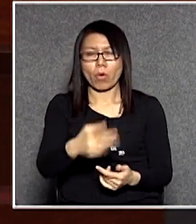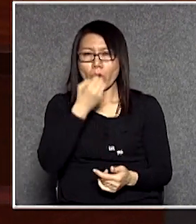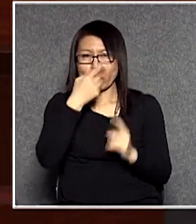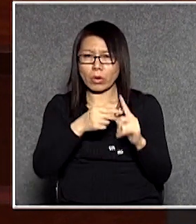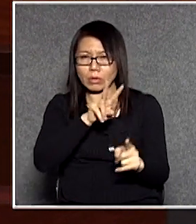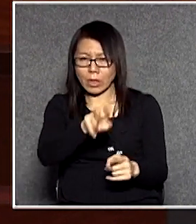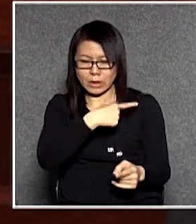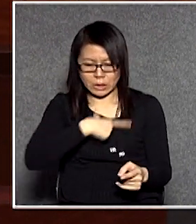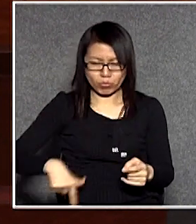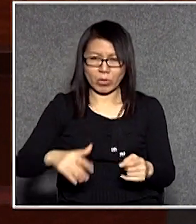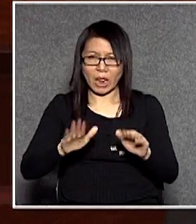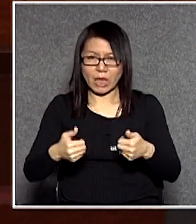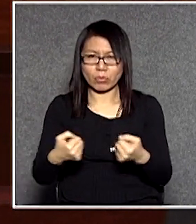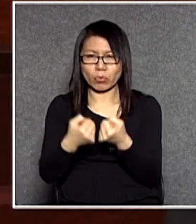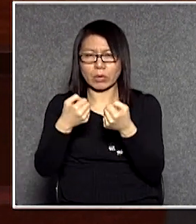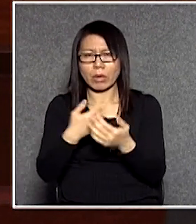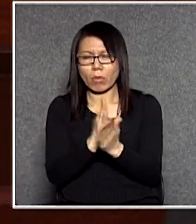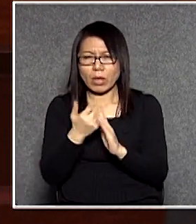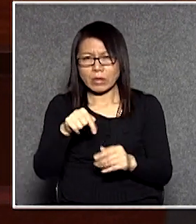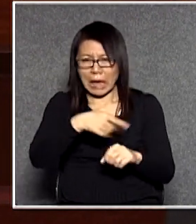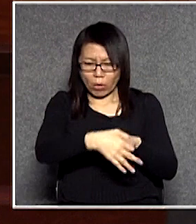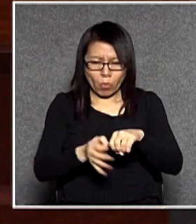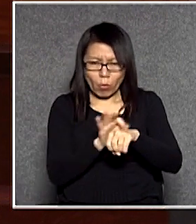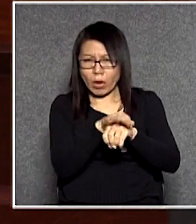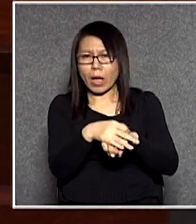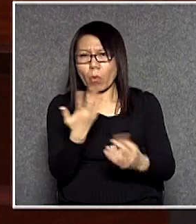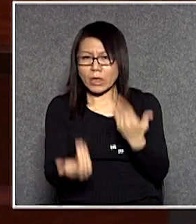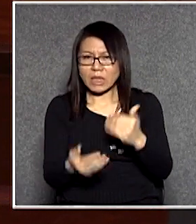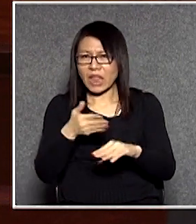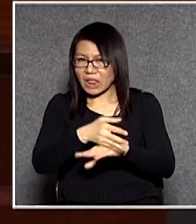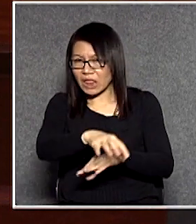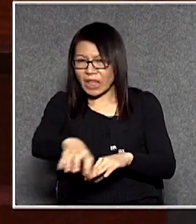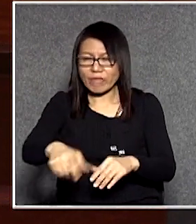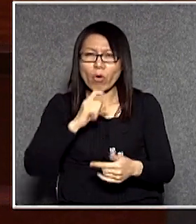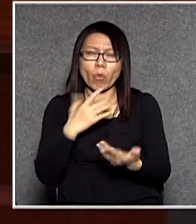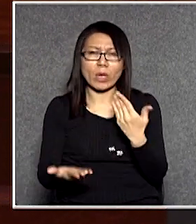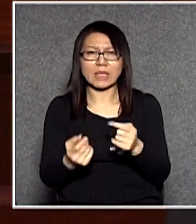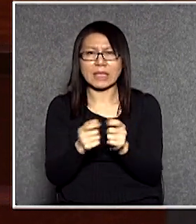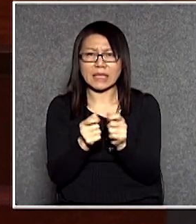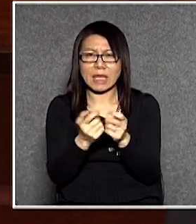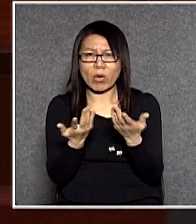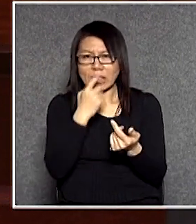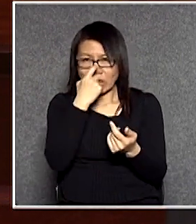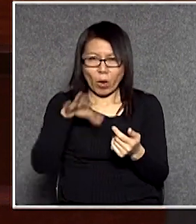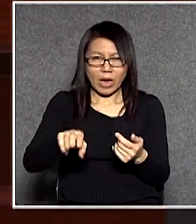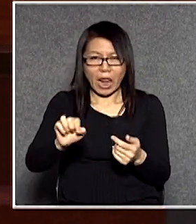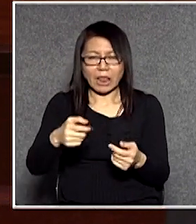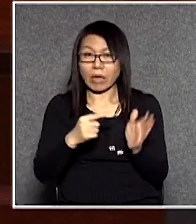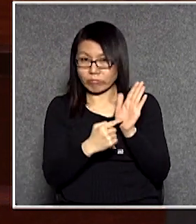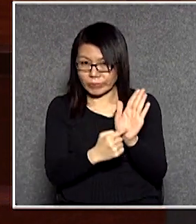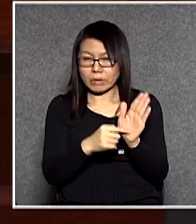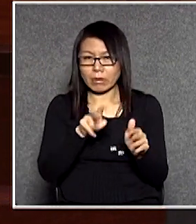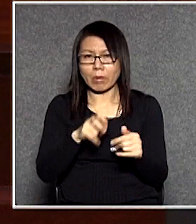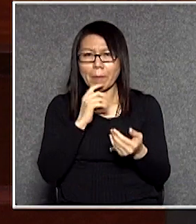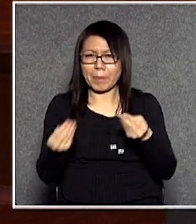沒有利益衝突，和其他國家同埋地區，譬如文件提到嘅英國、加拿大嘅例子，係咪？相